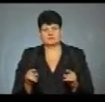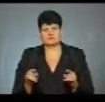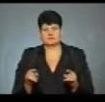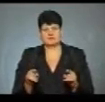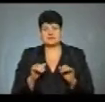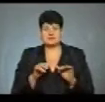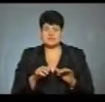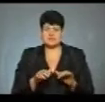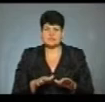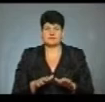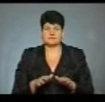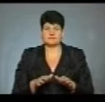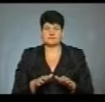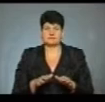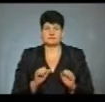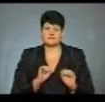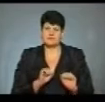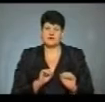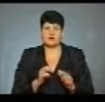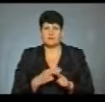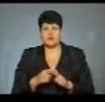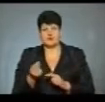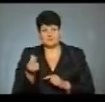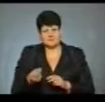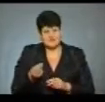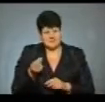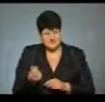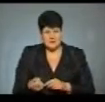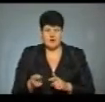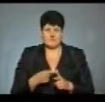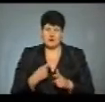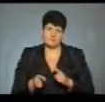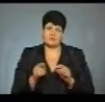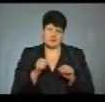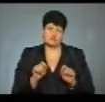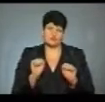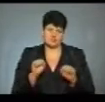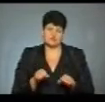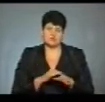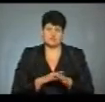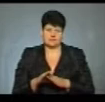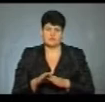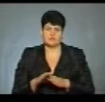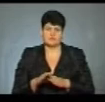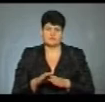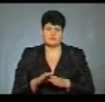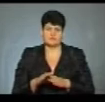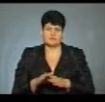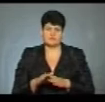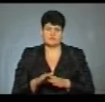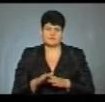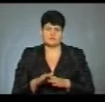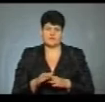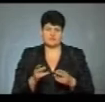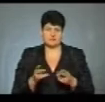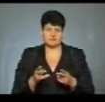запобіжний захід, або застава, або який ми могли б виконати, або взяти там якусь організацію, або ще